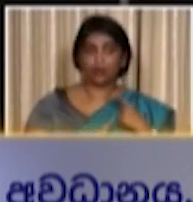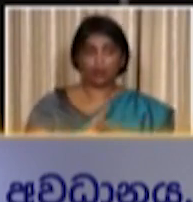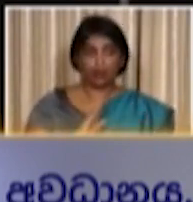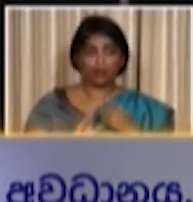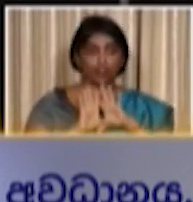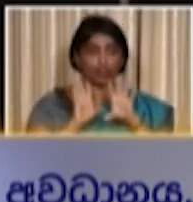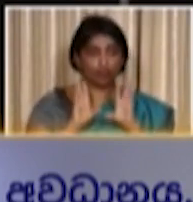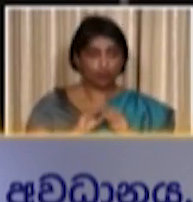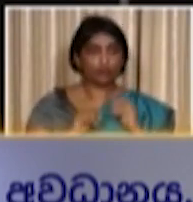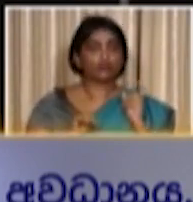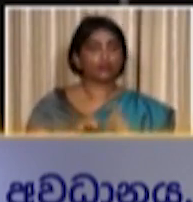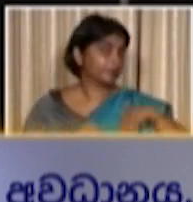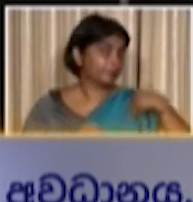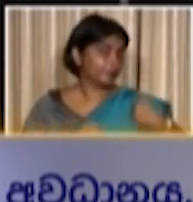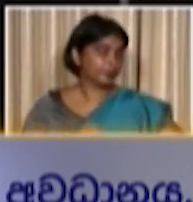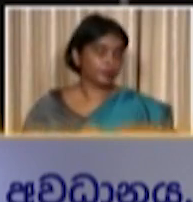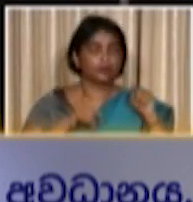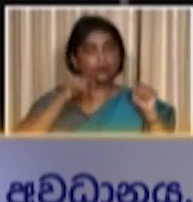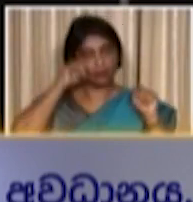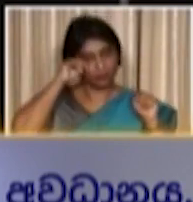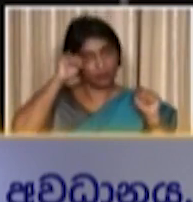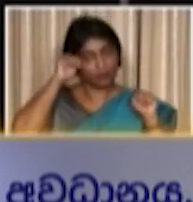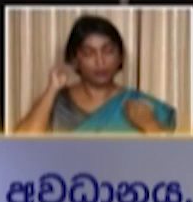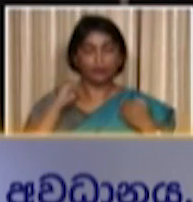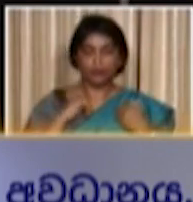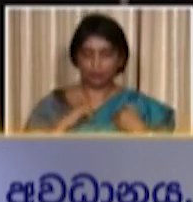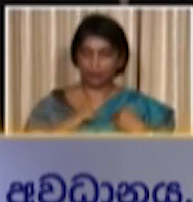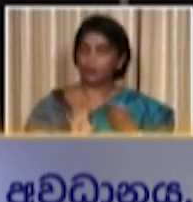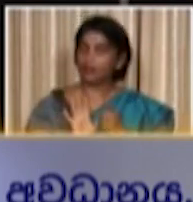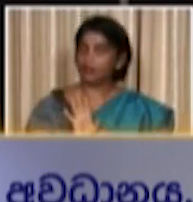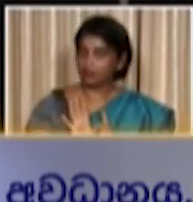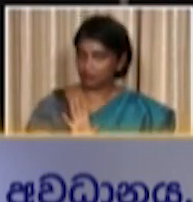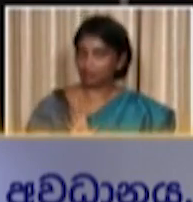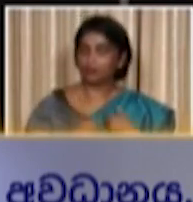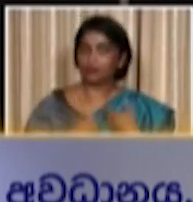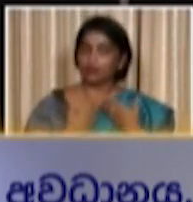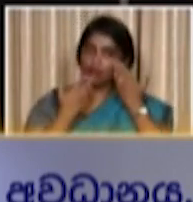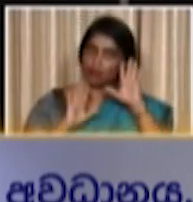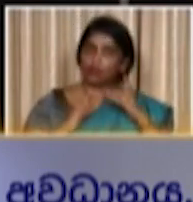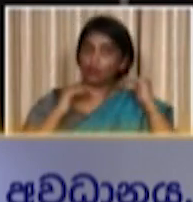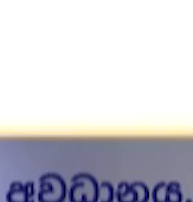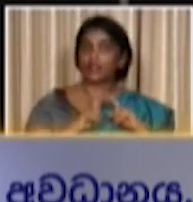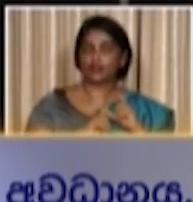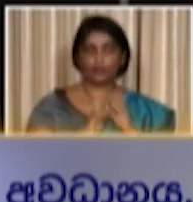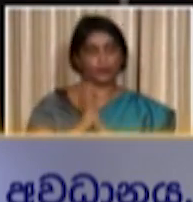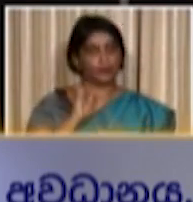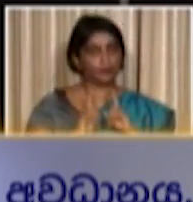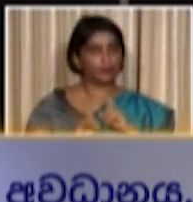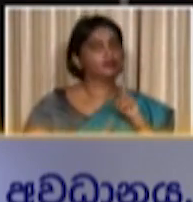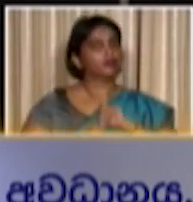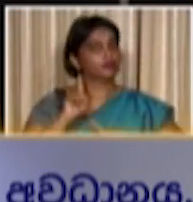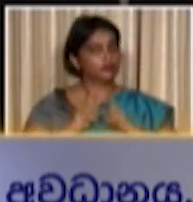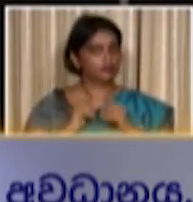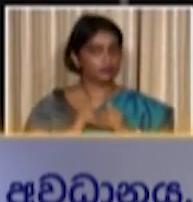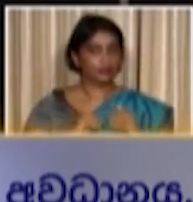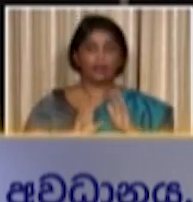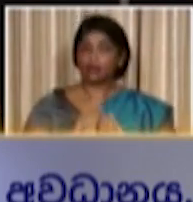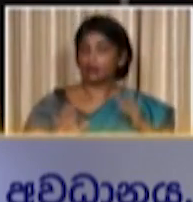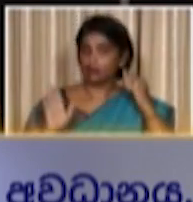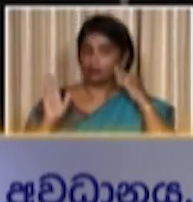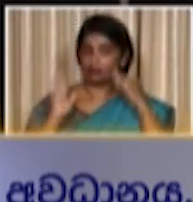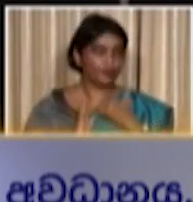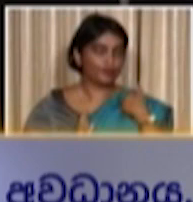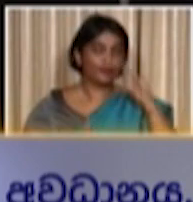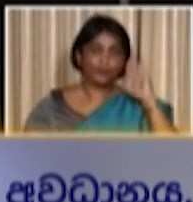පොදු ප්‍රශ්න සම්බන්ධයෙන් මූලික කරගෙන. ඉතින් ඒක නිසා මම හැම විටම අපි විවෘතයි උසස් අධ්‍යාපන අමාත්‍යංශයේ සාකච්ඡා කරන්න ශිෂ්‍යින් සම්බන්ධයෙන්